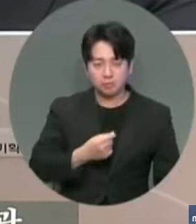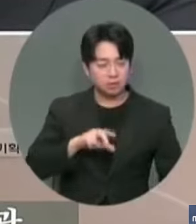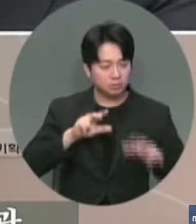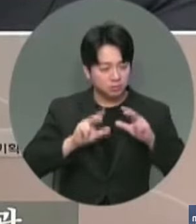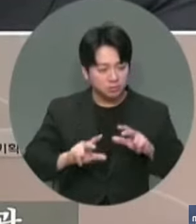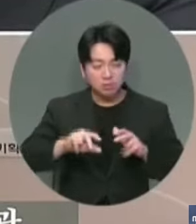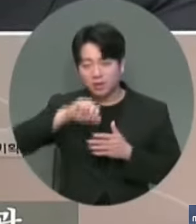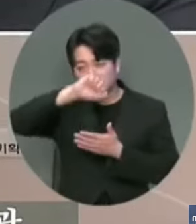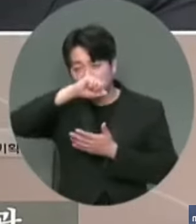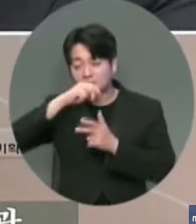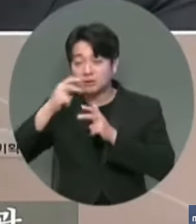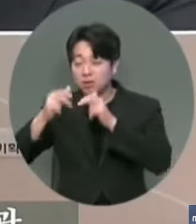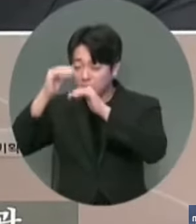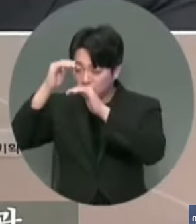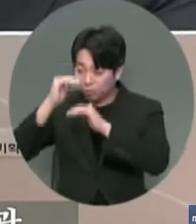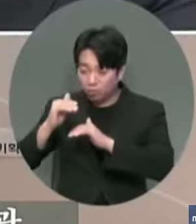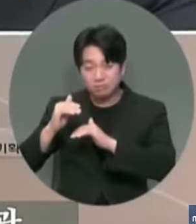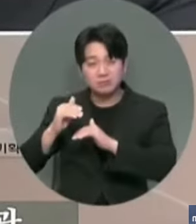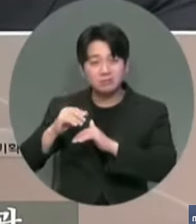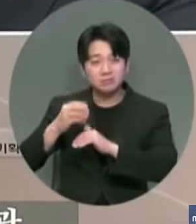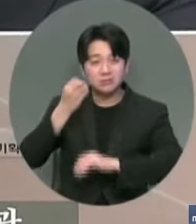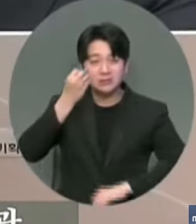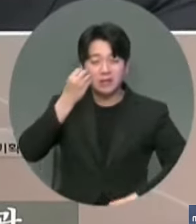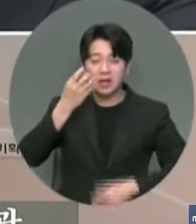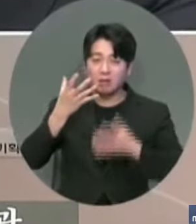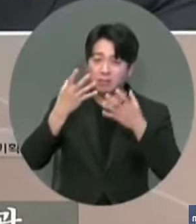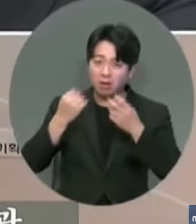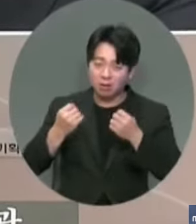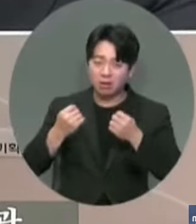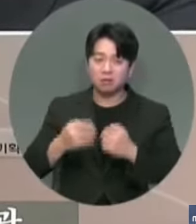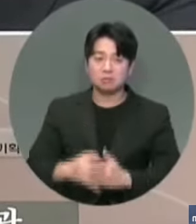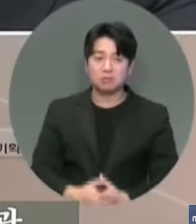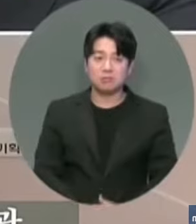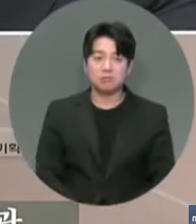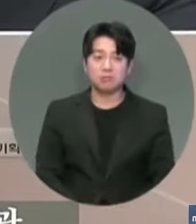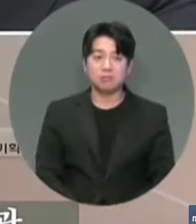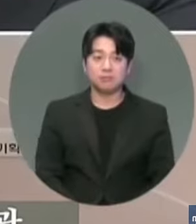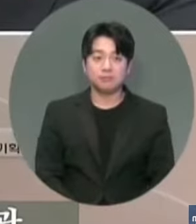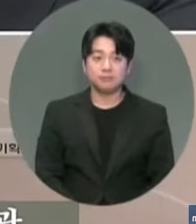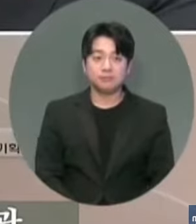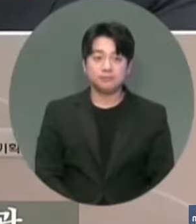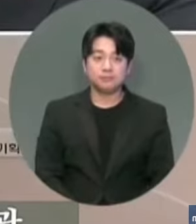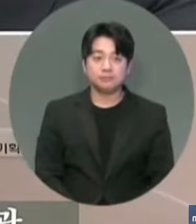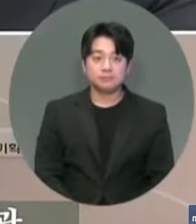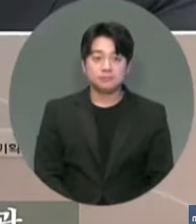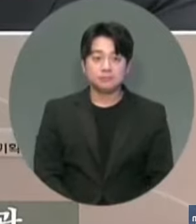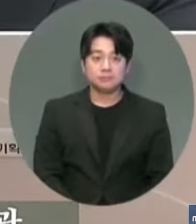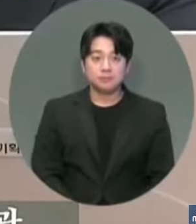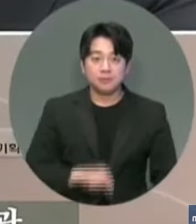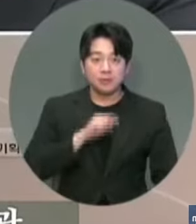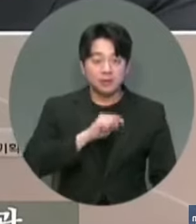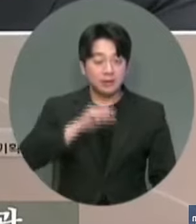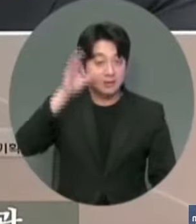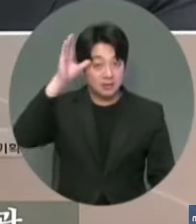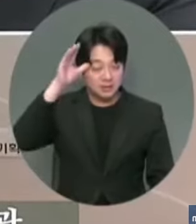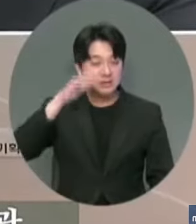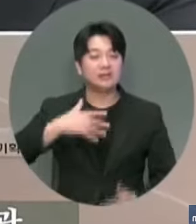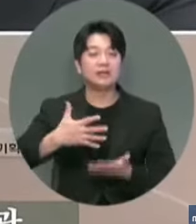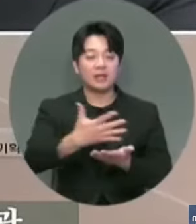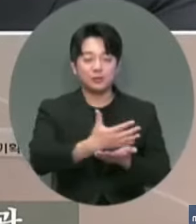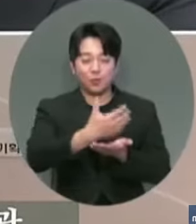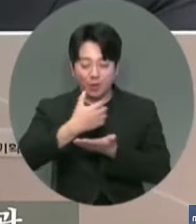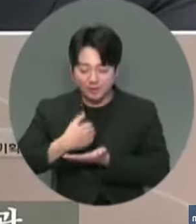많고 굉장히 비인도적으로 지금 진행이 되고 있습니다. 우리가 제대로 그러면 그 개들을 가지고 와서 보호를